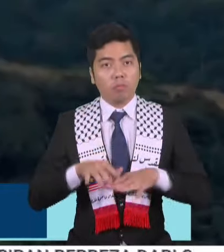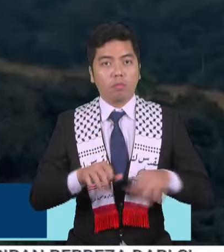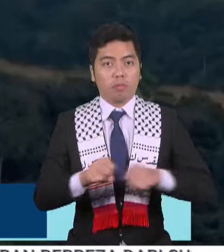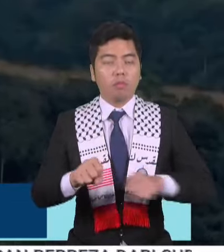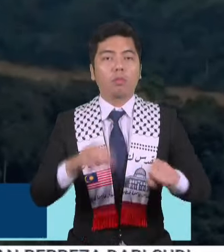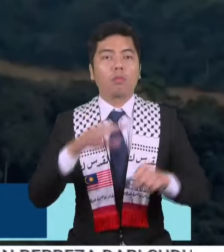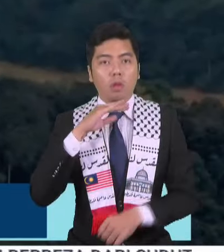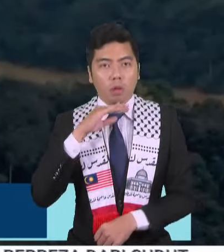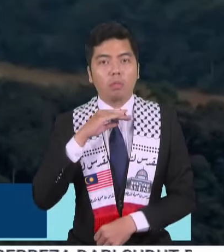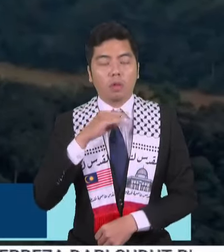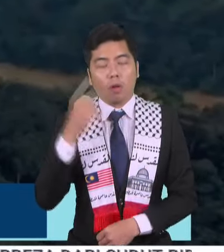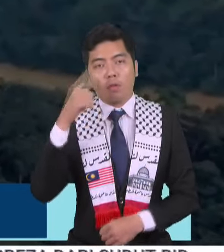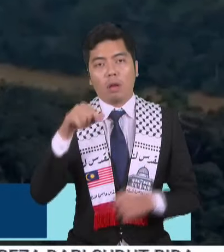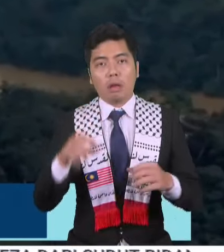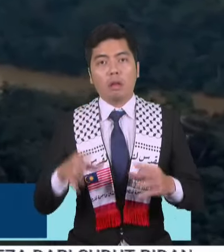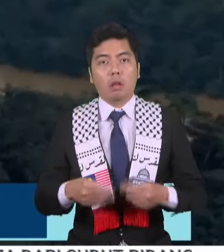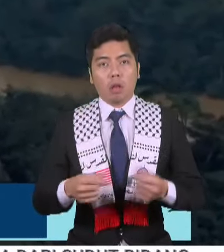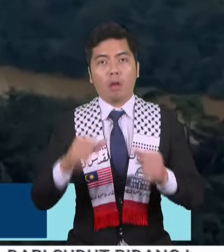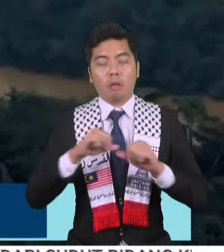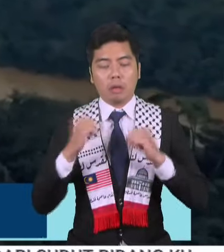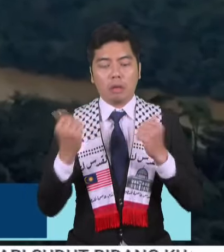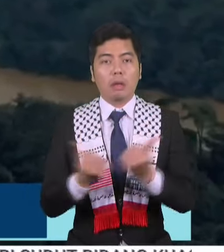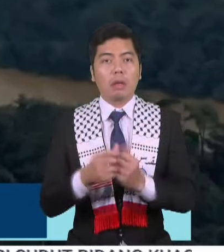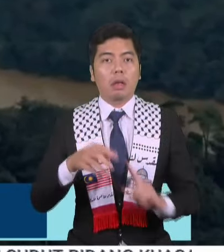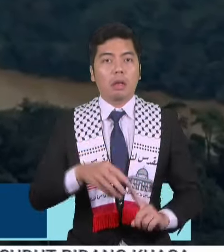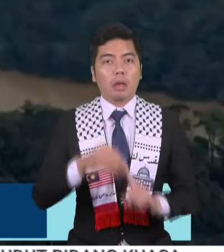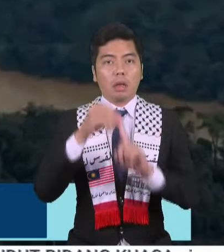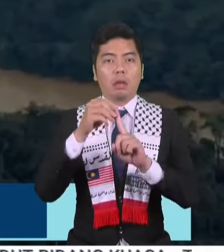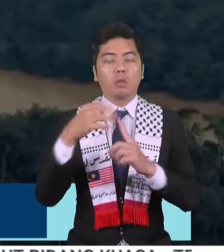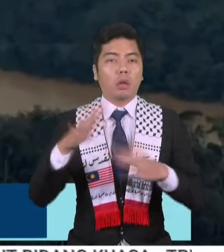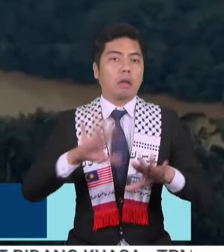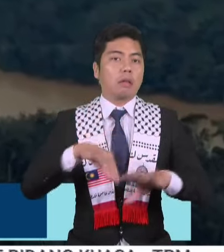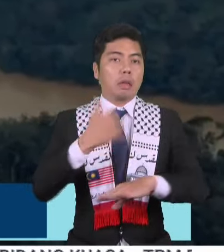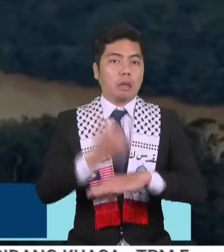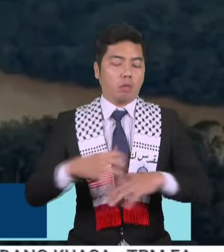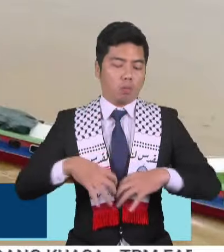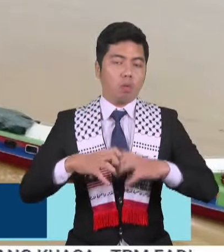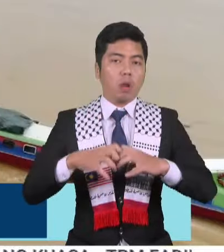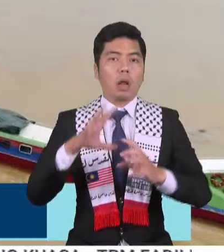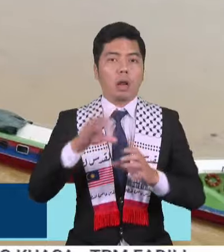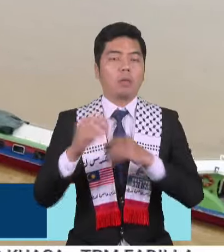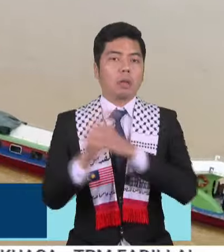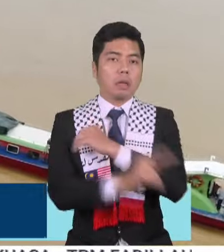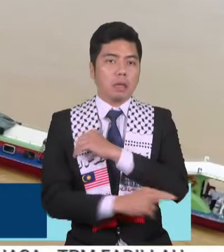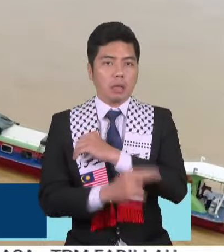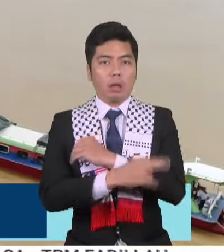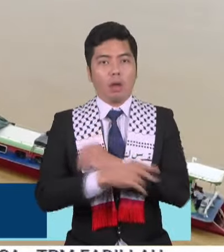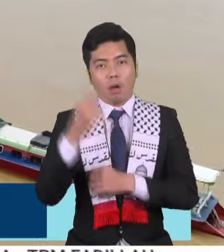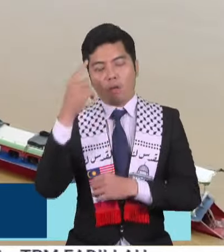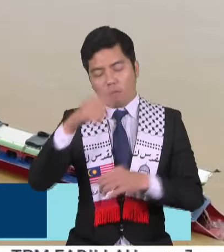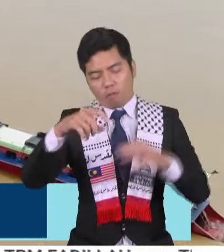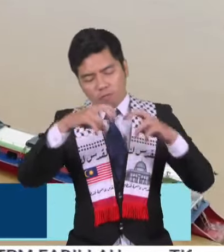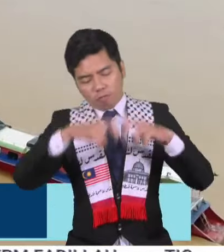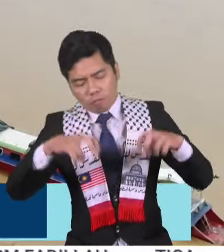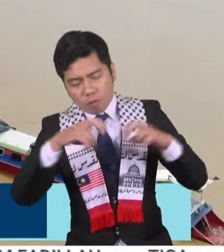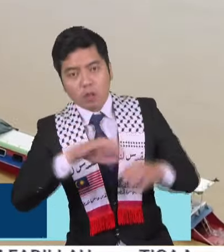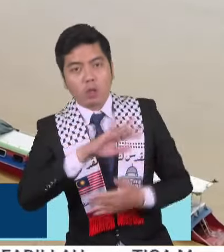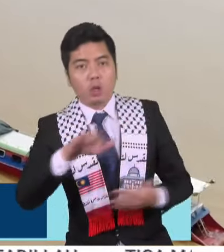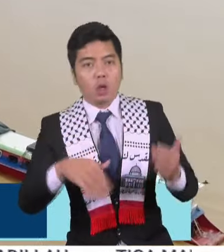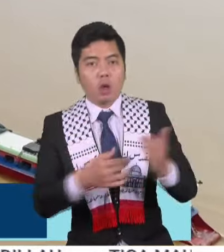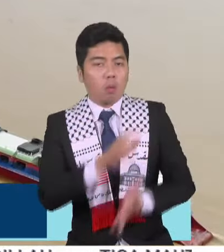menjelaskan, jawatan kuasa khas menangani kemerosotan kualiti air sungai yang ditubuhkan di peringkat negeri akan turut memperinci langkah